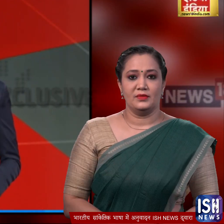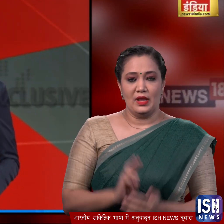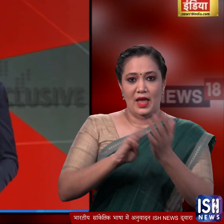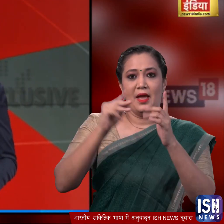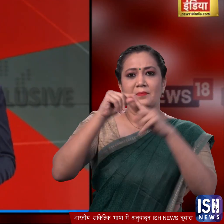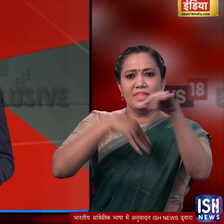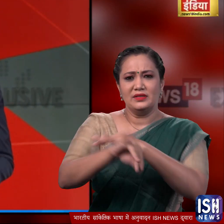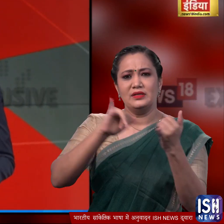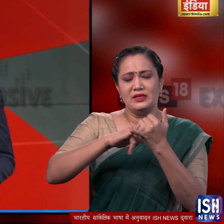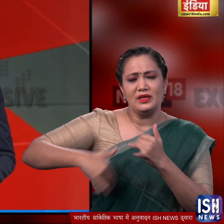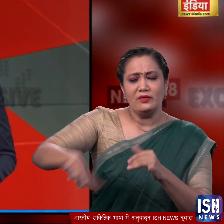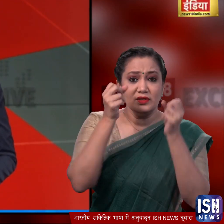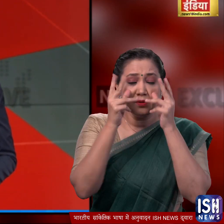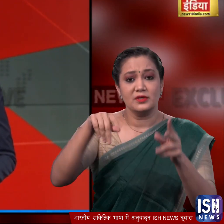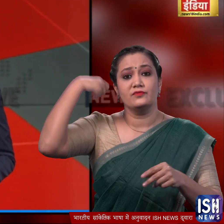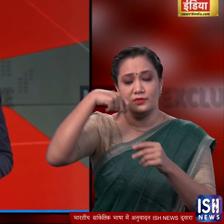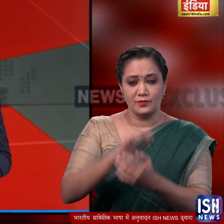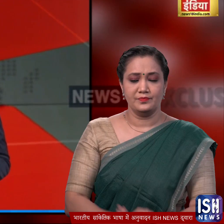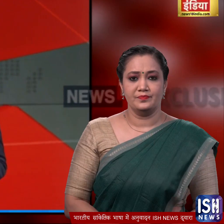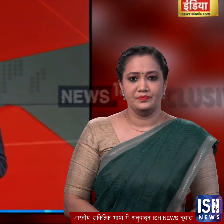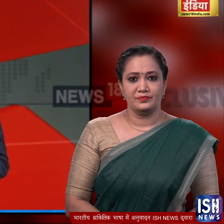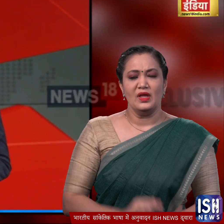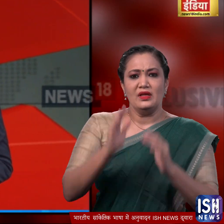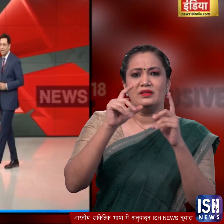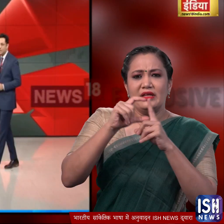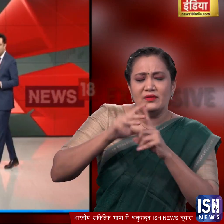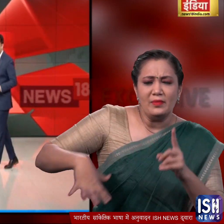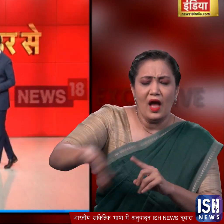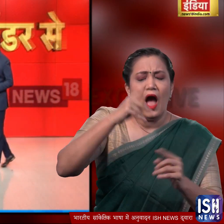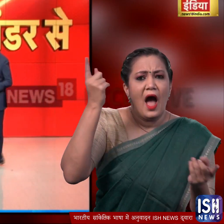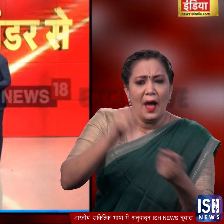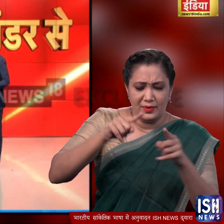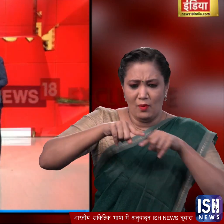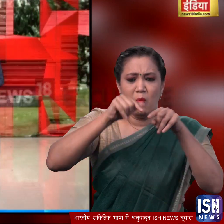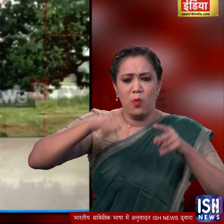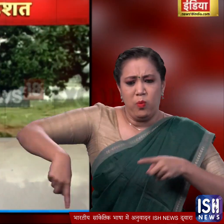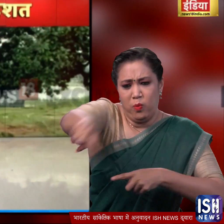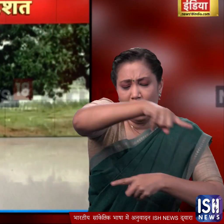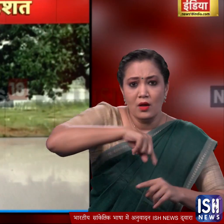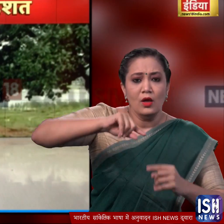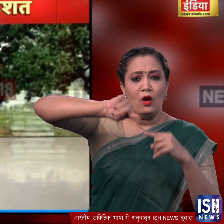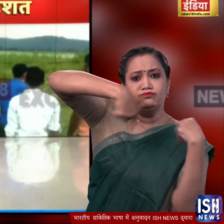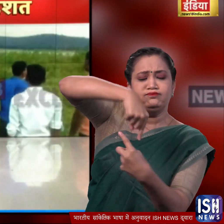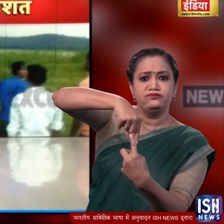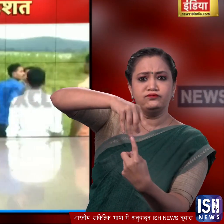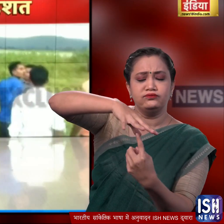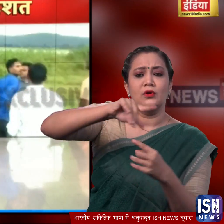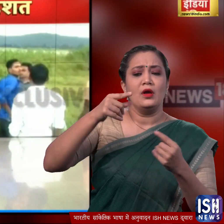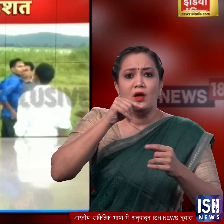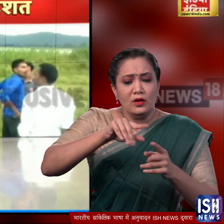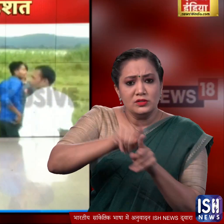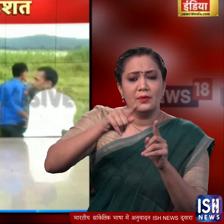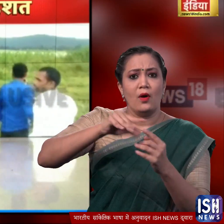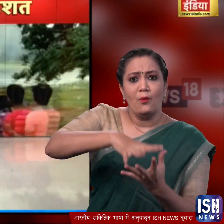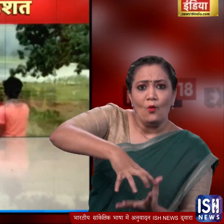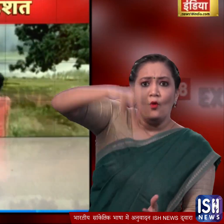प्रदेश के सीधी से एक चौंकाने वाला वीडियो सामने आया। वहां के देवरी बांध के पास अचानक एक तालाब के पानी में एक बवंडर पैदा हुआ और फिर बांध का पानी